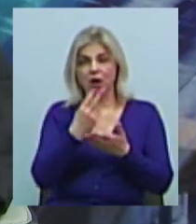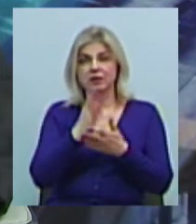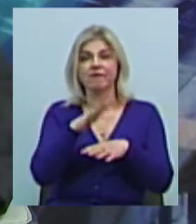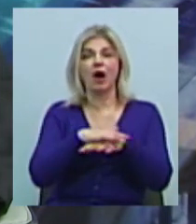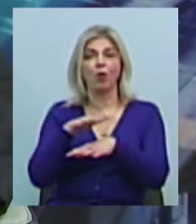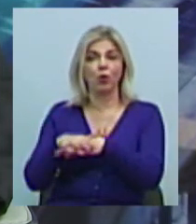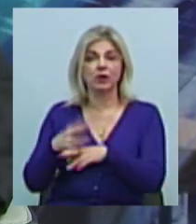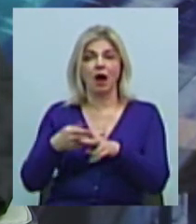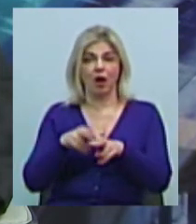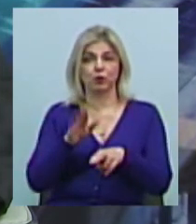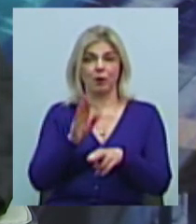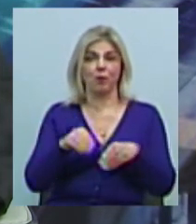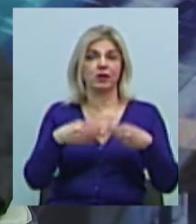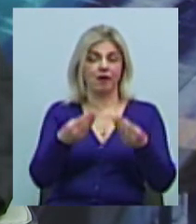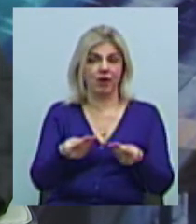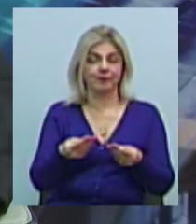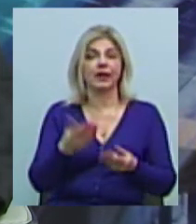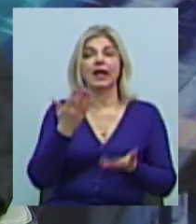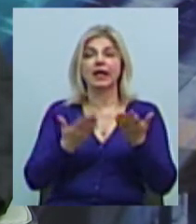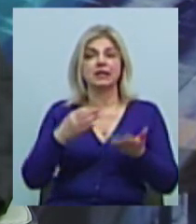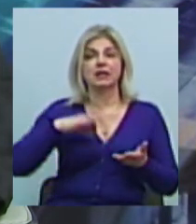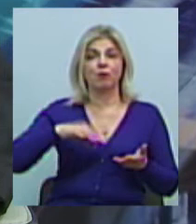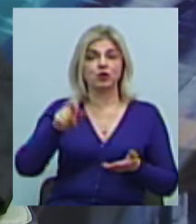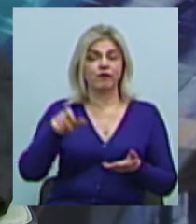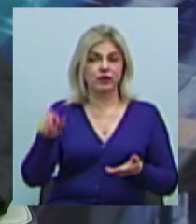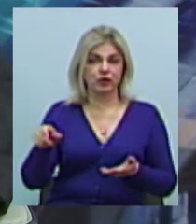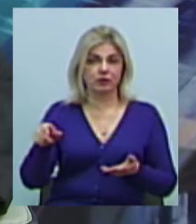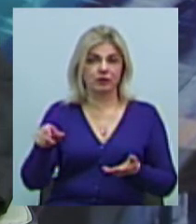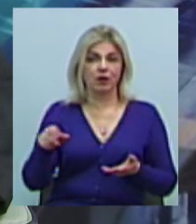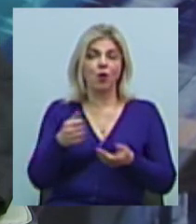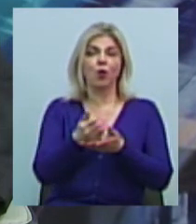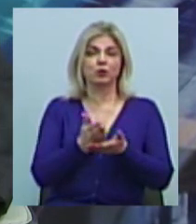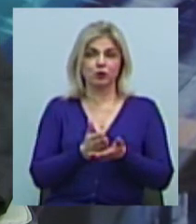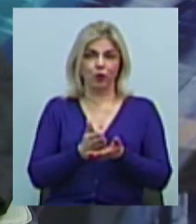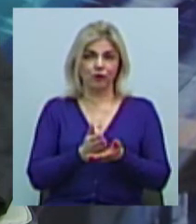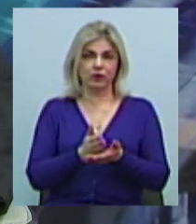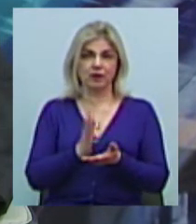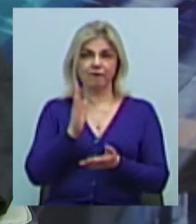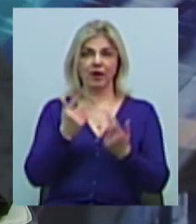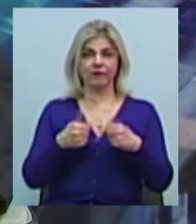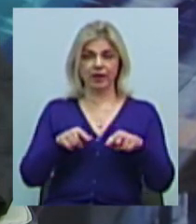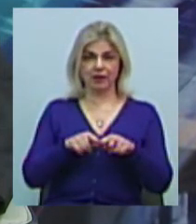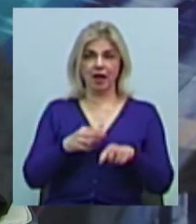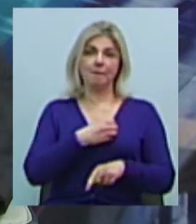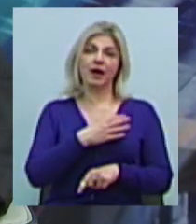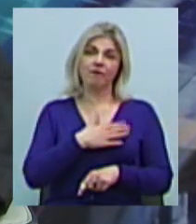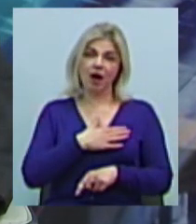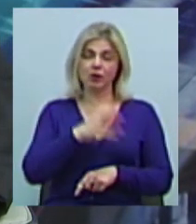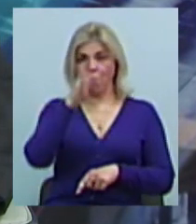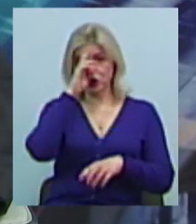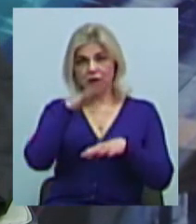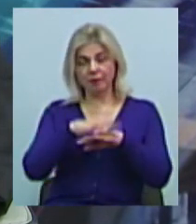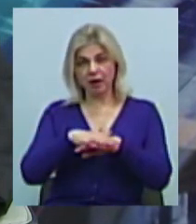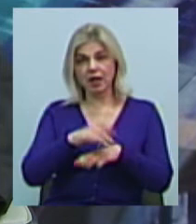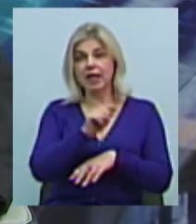які ми будемо надавати. Крім того, якщо споживачі обслуговуються в відділеннях Приватбанку, Ощадбанку, в